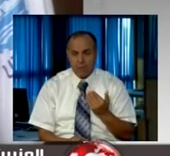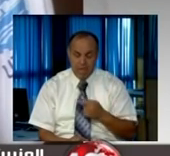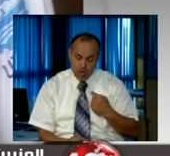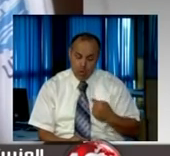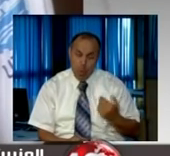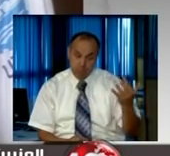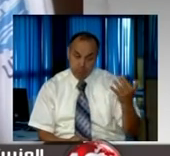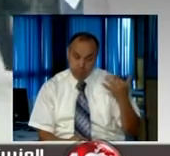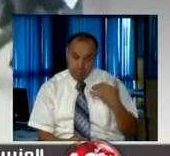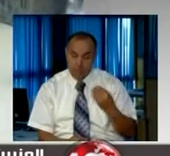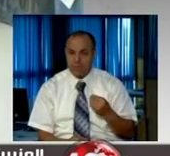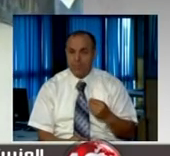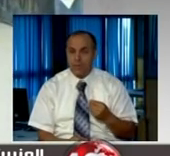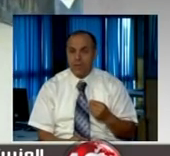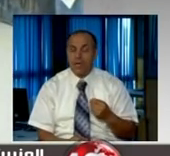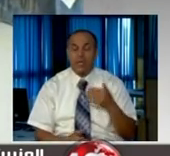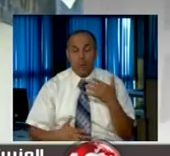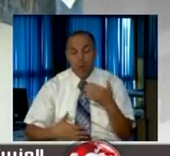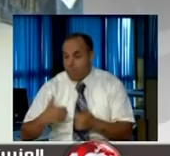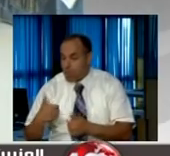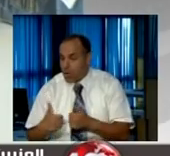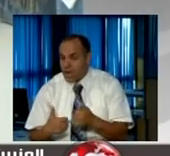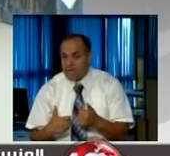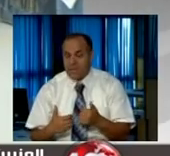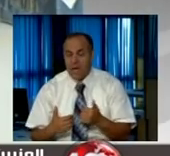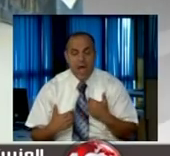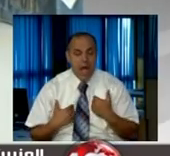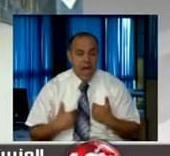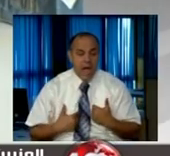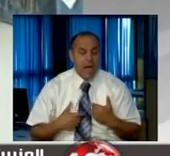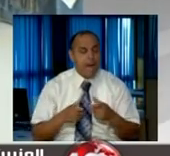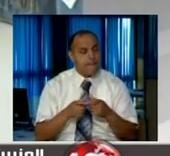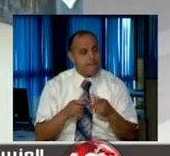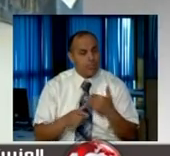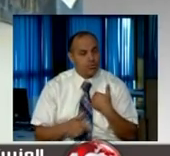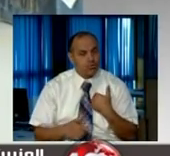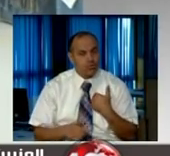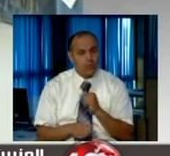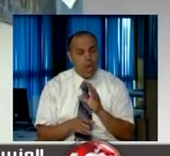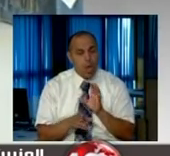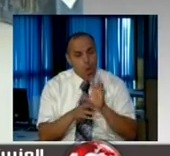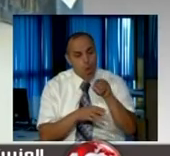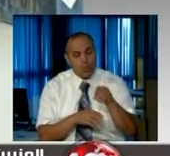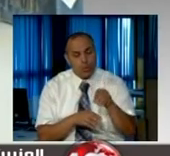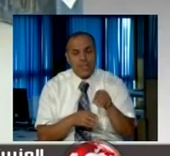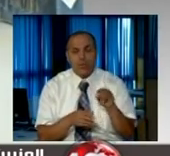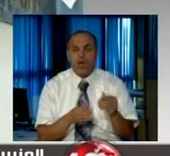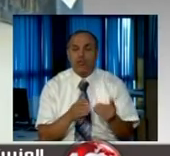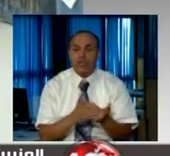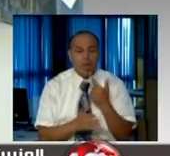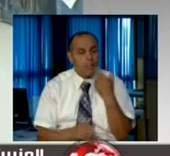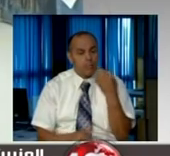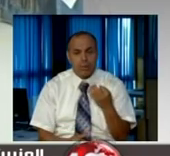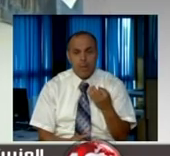بصفة كبيرة برشا. والمنافسة اليوم تستوجب منا كصناعيين أن ندخل إلى أسواق جديدة اللي هي أسواق